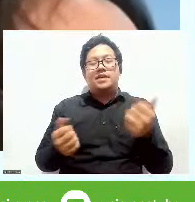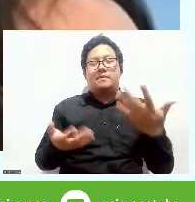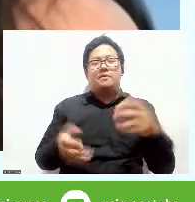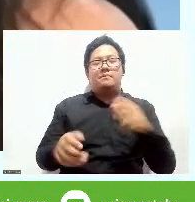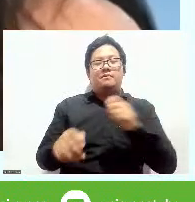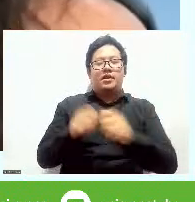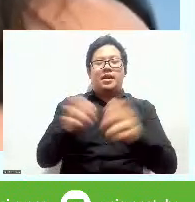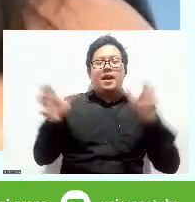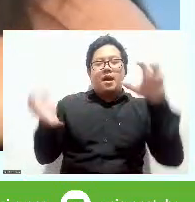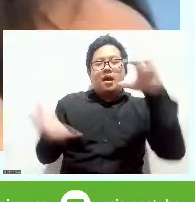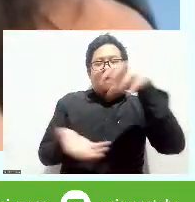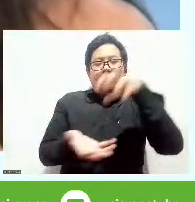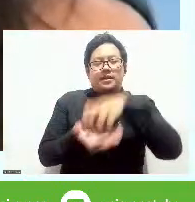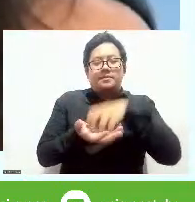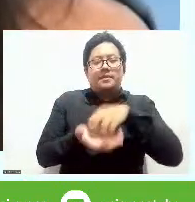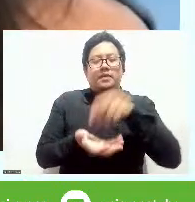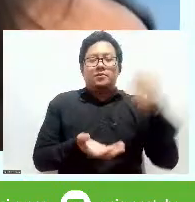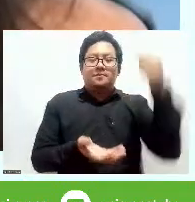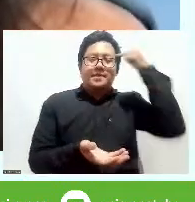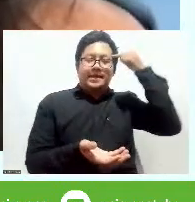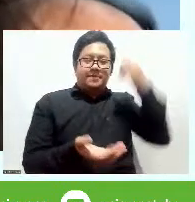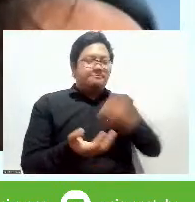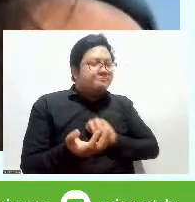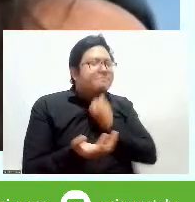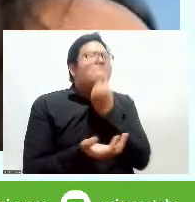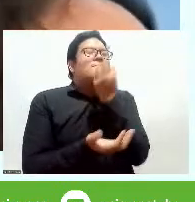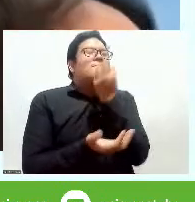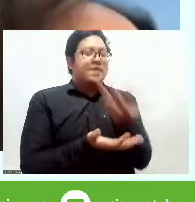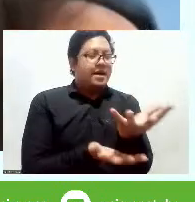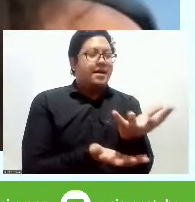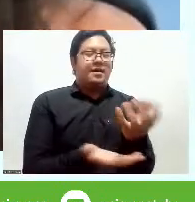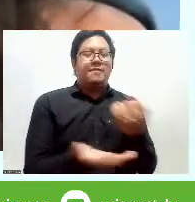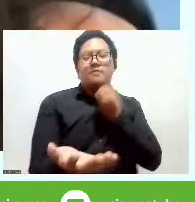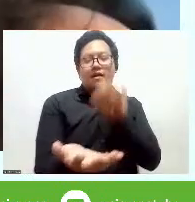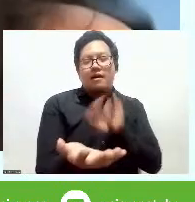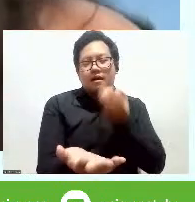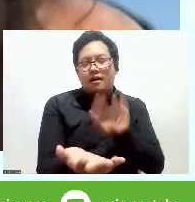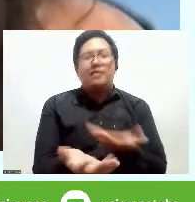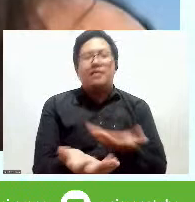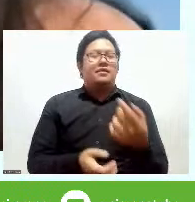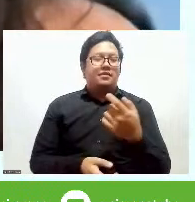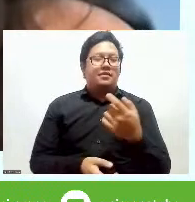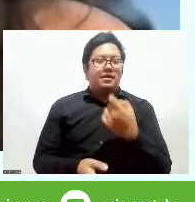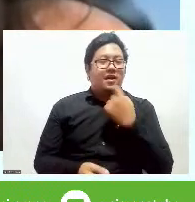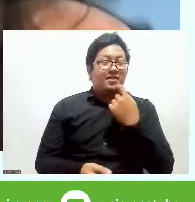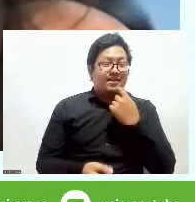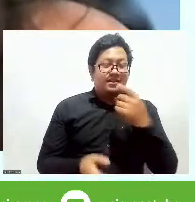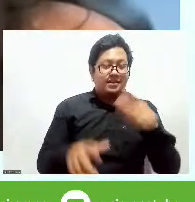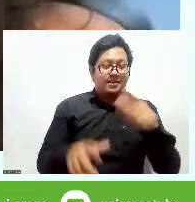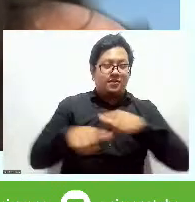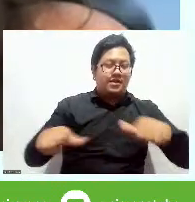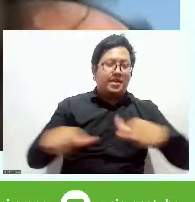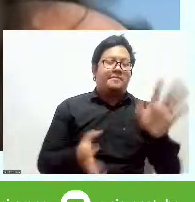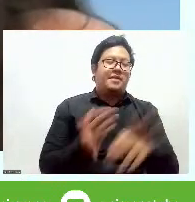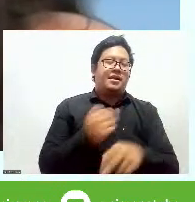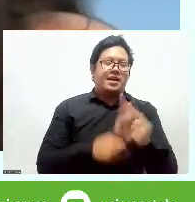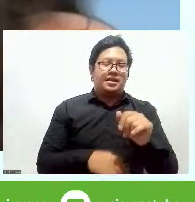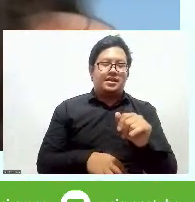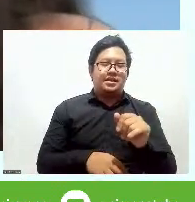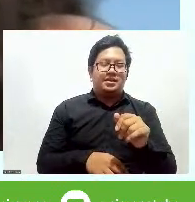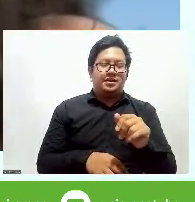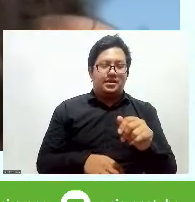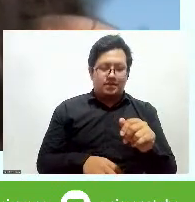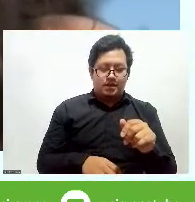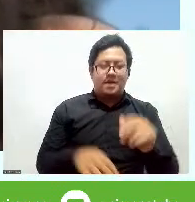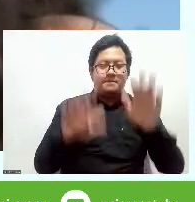jadi jangan takut untuk bicara tentang lingkungan dan balik lagi pergunakan secara bijak dan positif dan edukatif